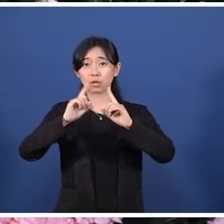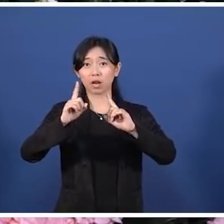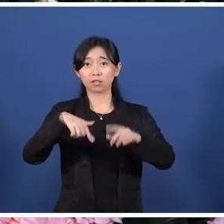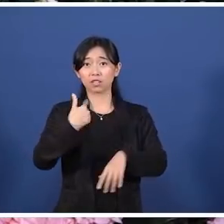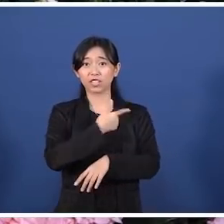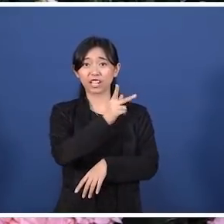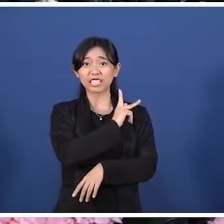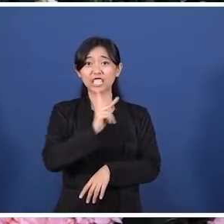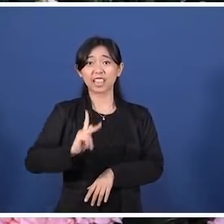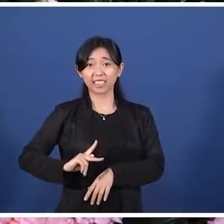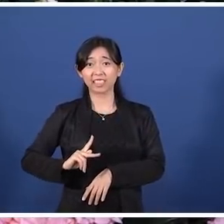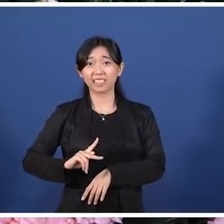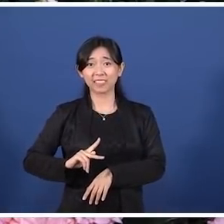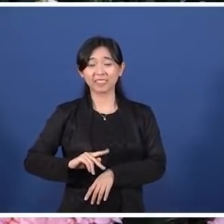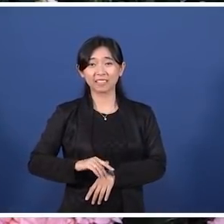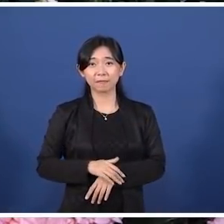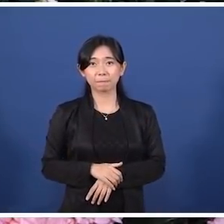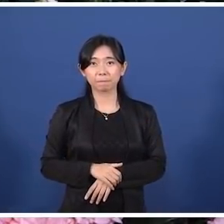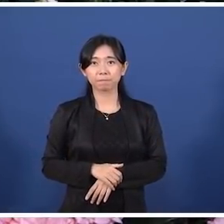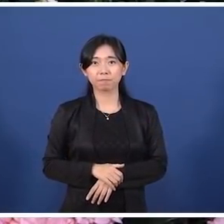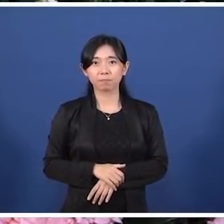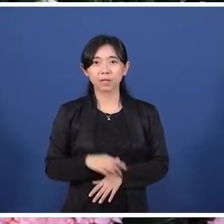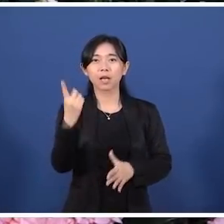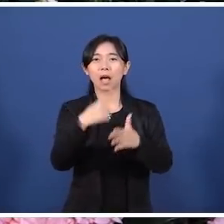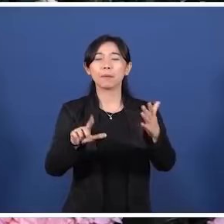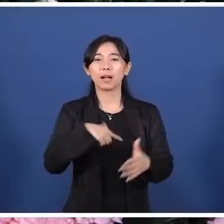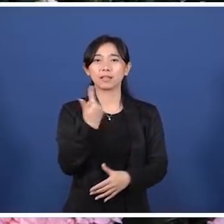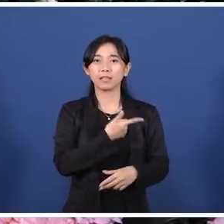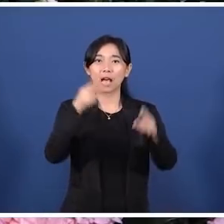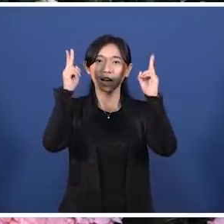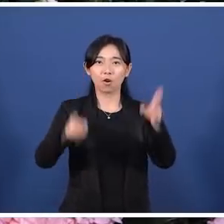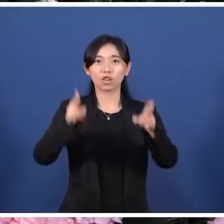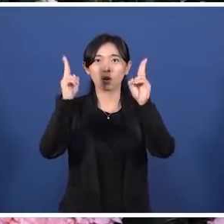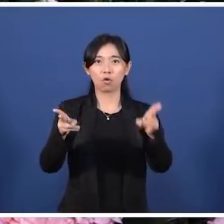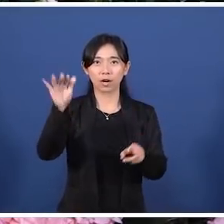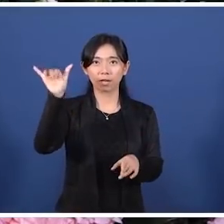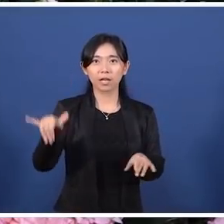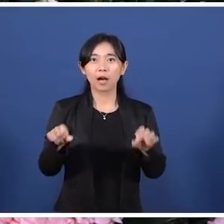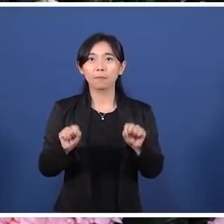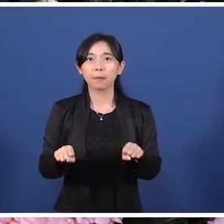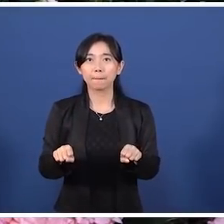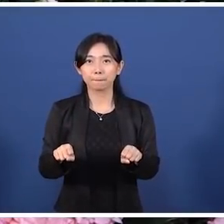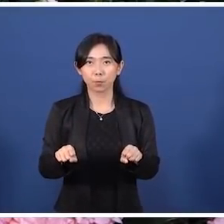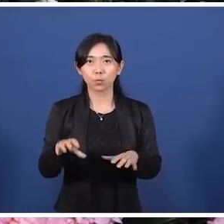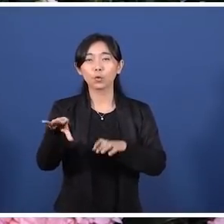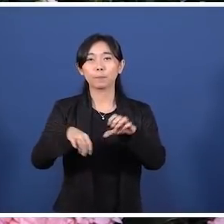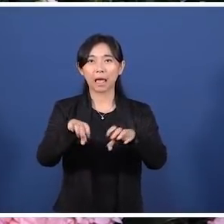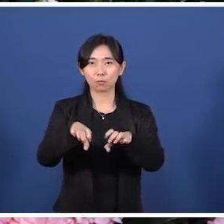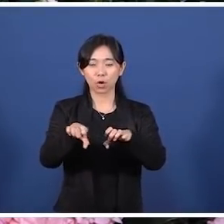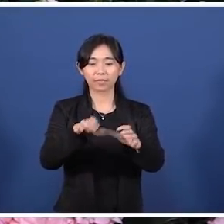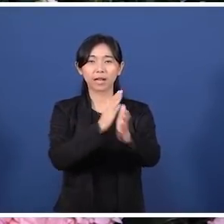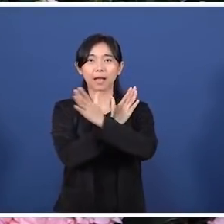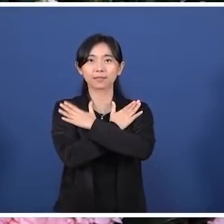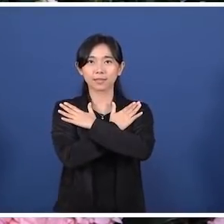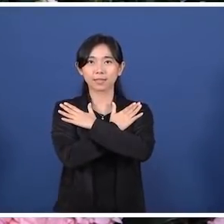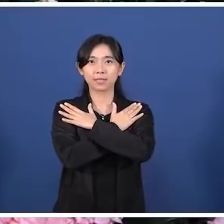adalah anggota dari gereja. Kita adalah orang-orang yang mampu menerjemahkan